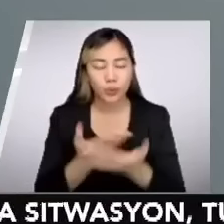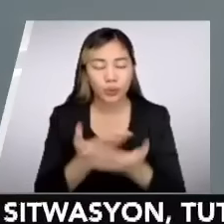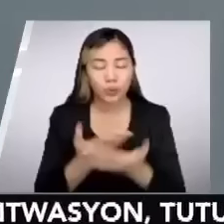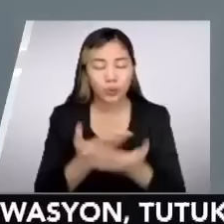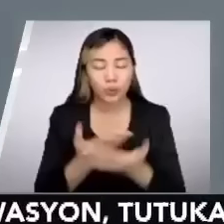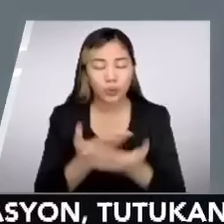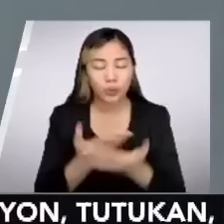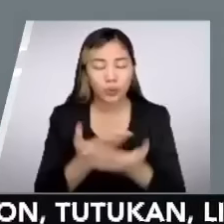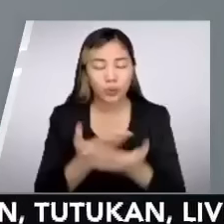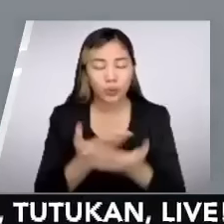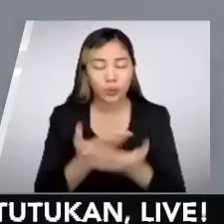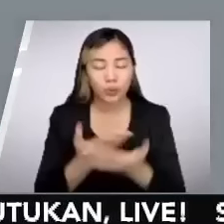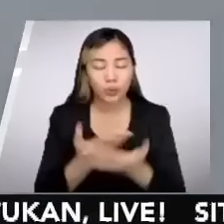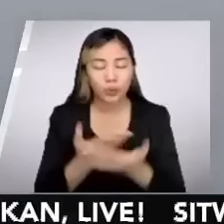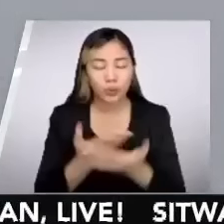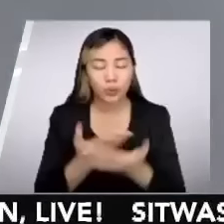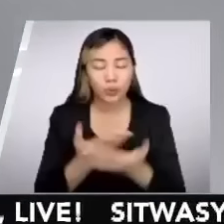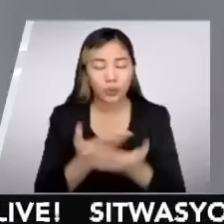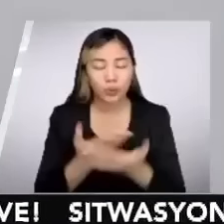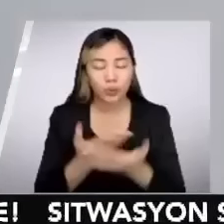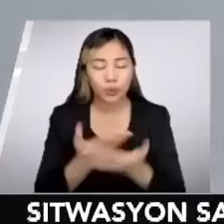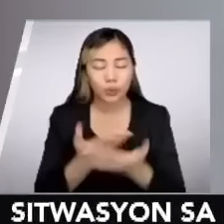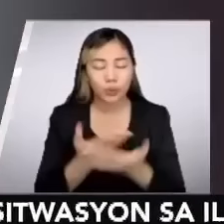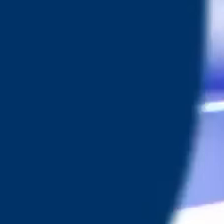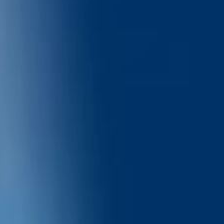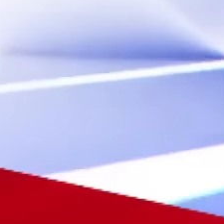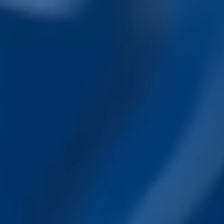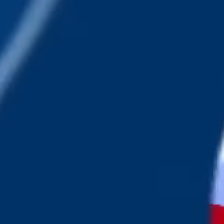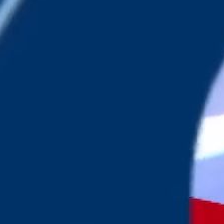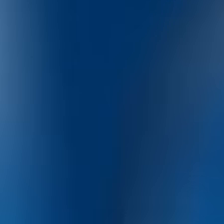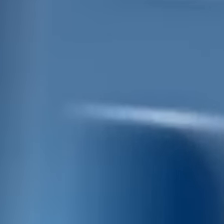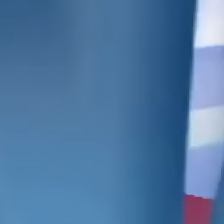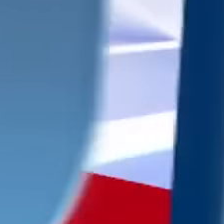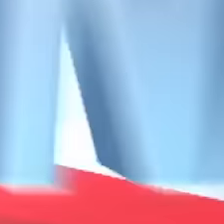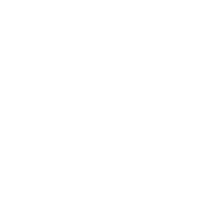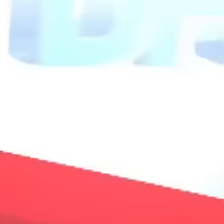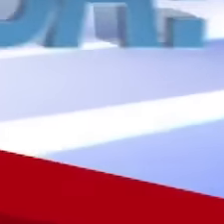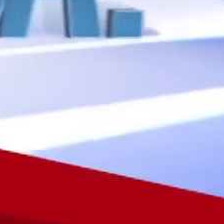salamat, Alan Gatus ng Super Radio DZBB.